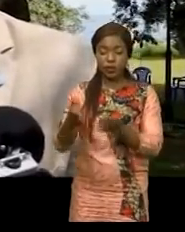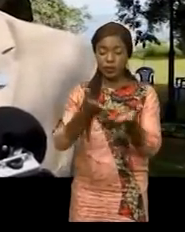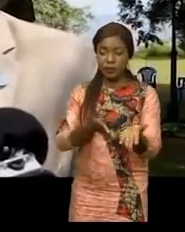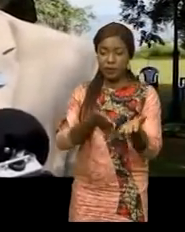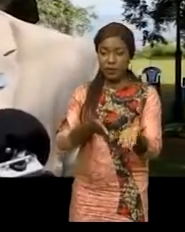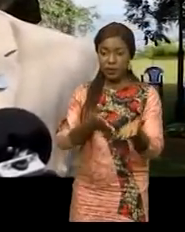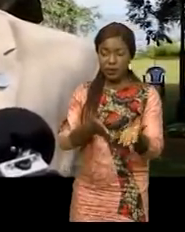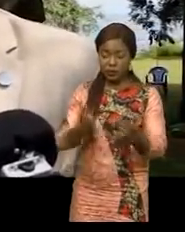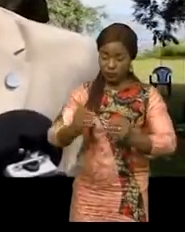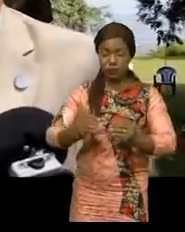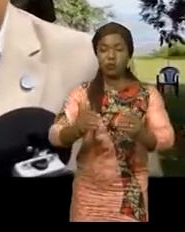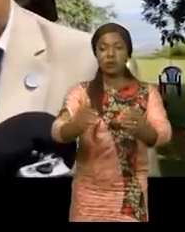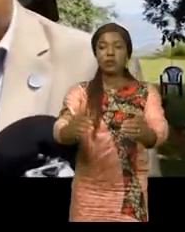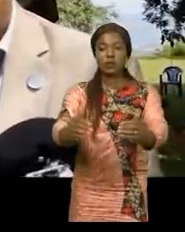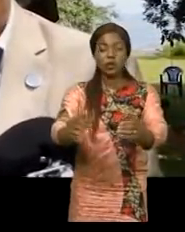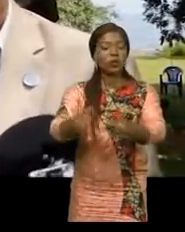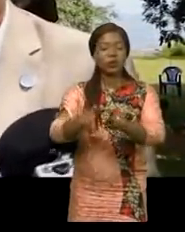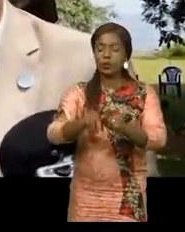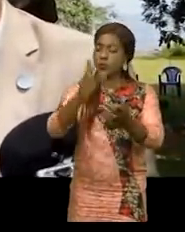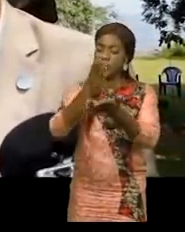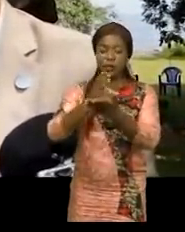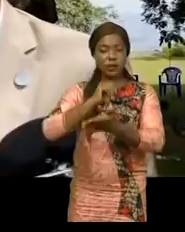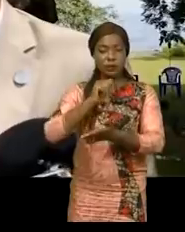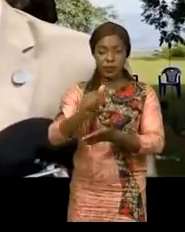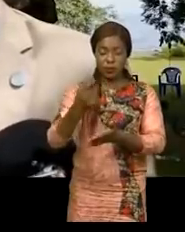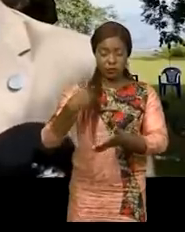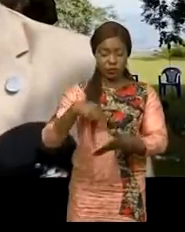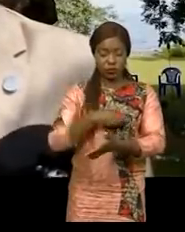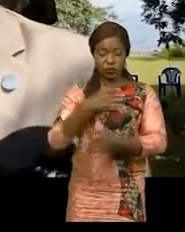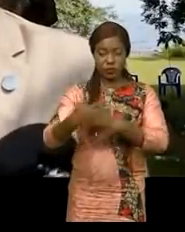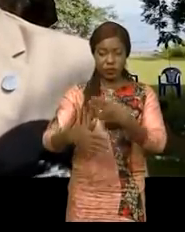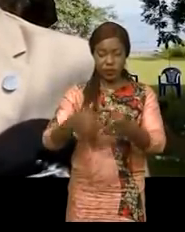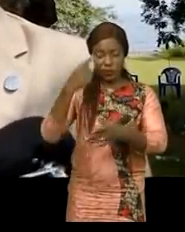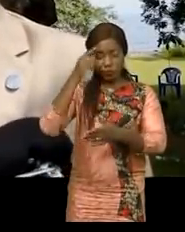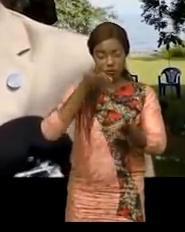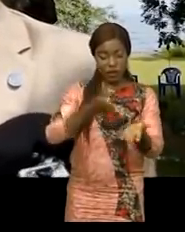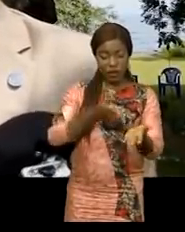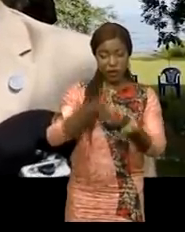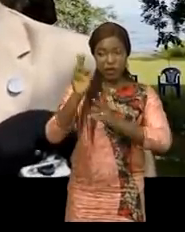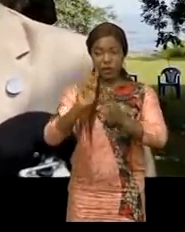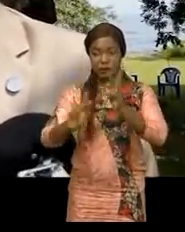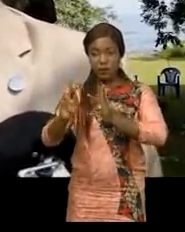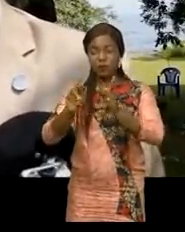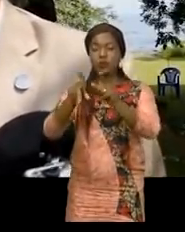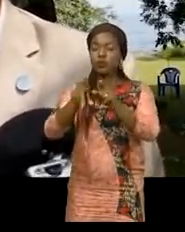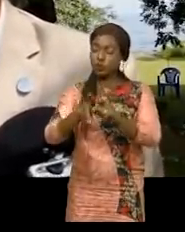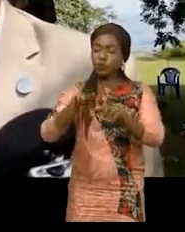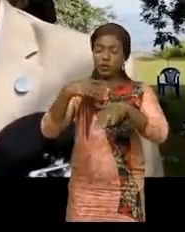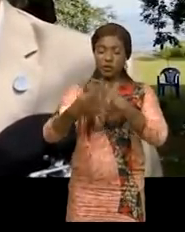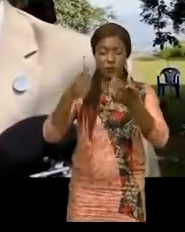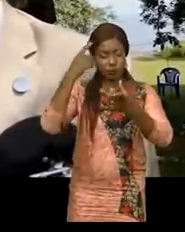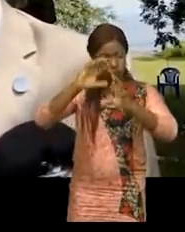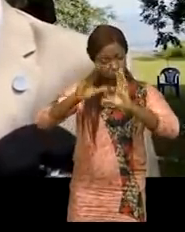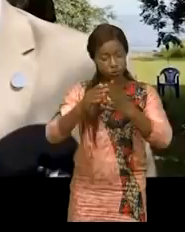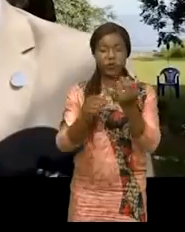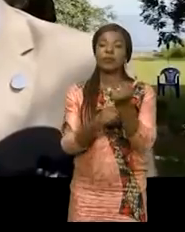continuer à opérer dans la province ont expliqué que nous on opère d'adhap même dapper le principe d'humanité et de neutralité